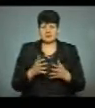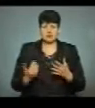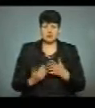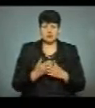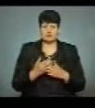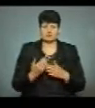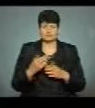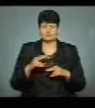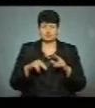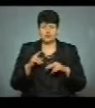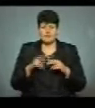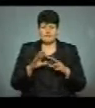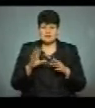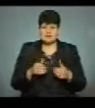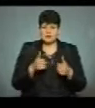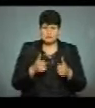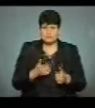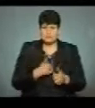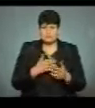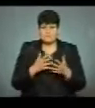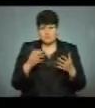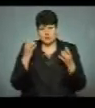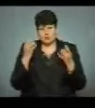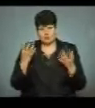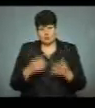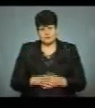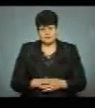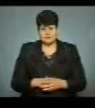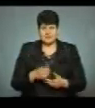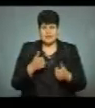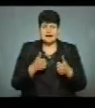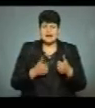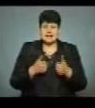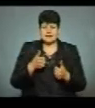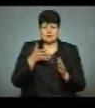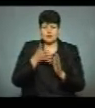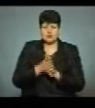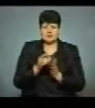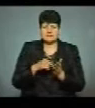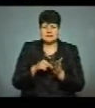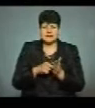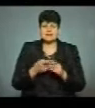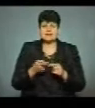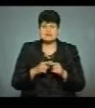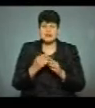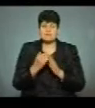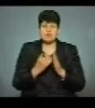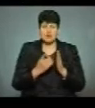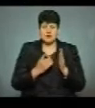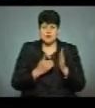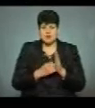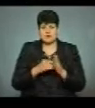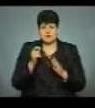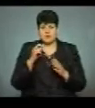новобудов, все дуже добре, але хотілося більше культури. Рейтинг «Прозорі міста» – це програма руху Transparency International Україна,